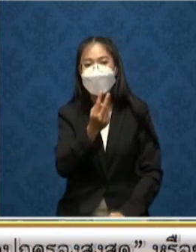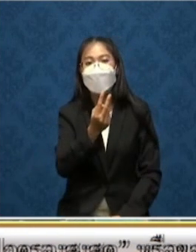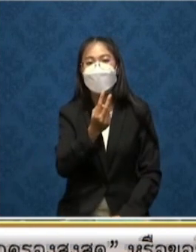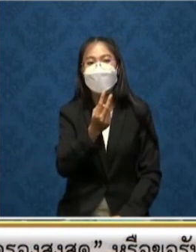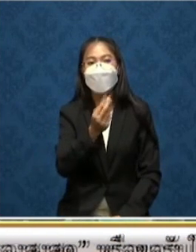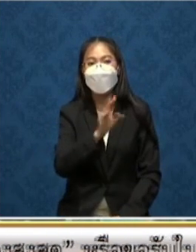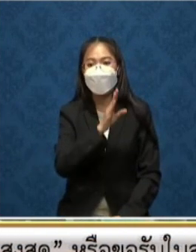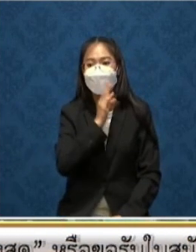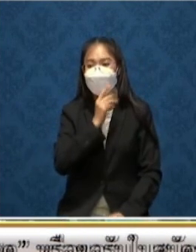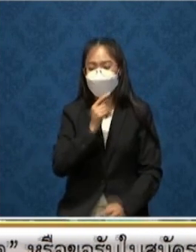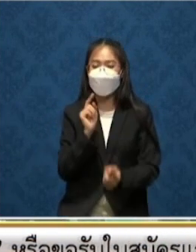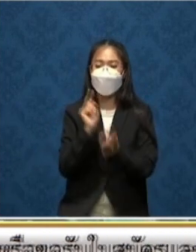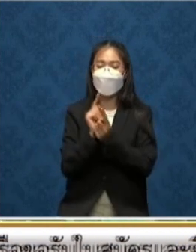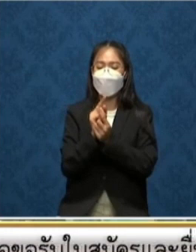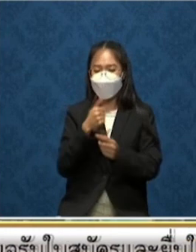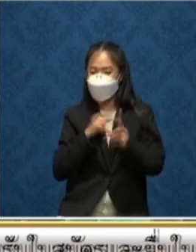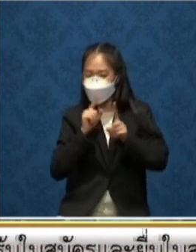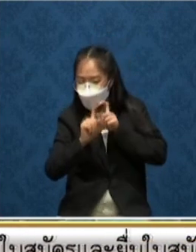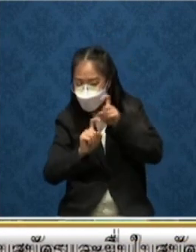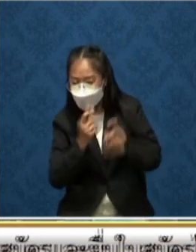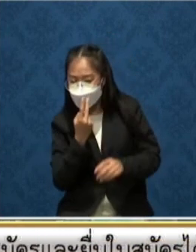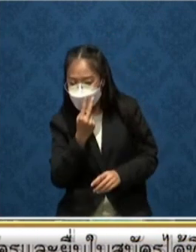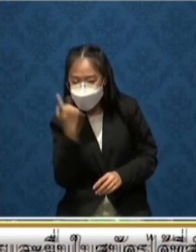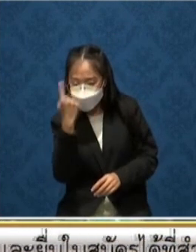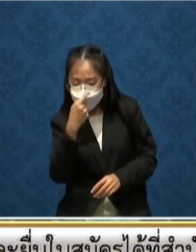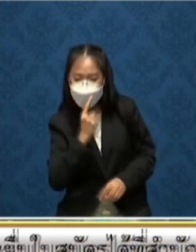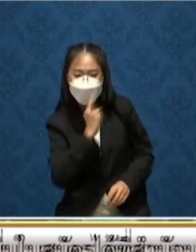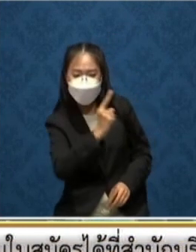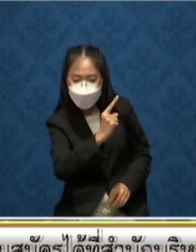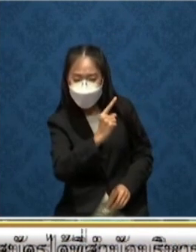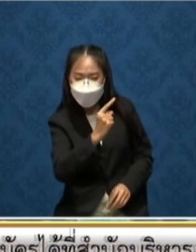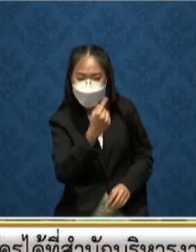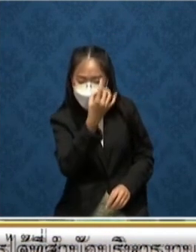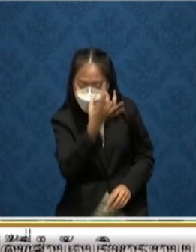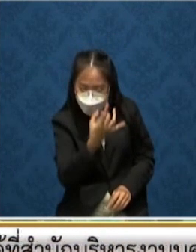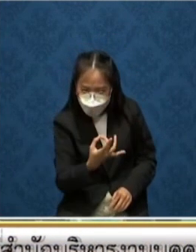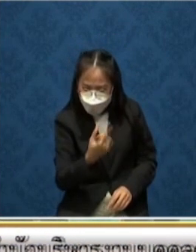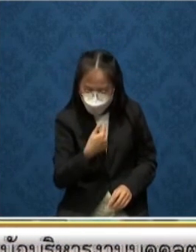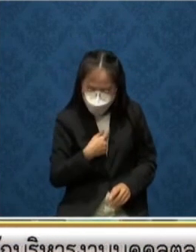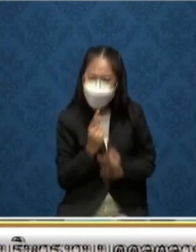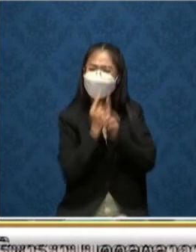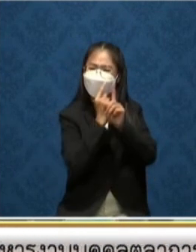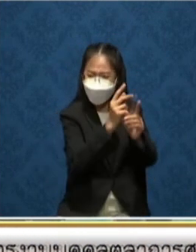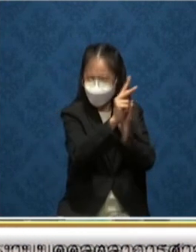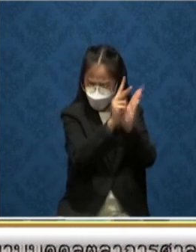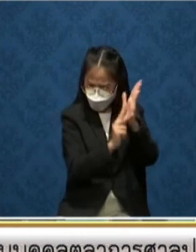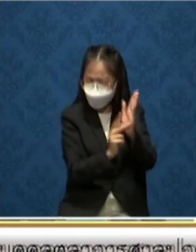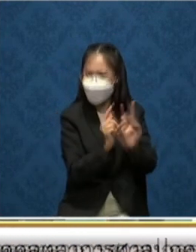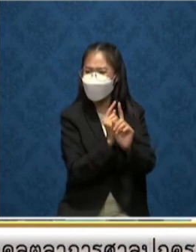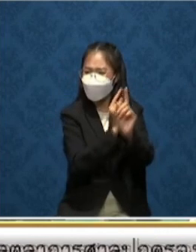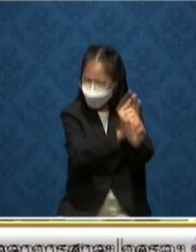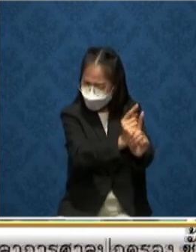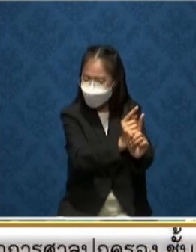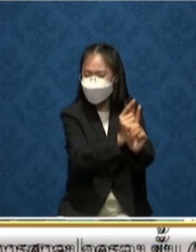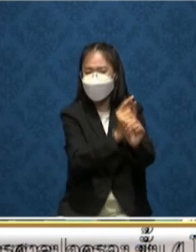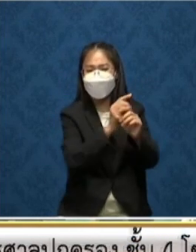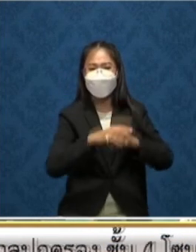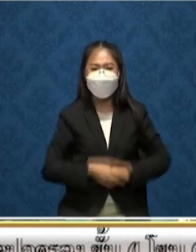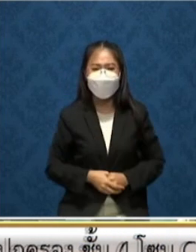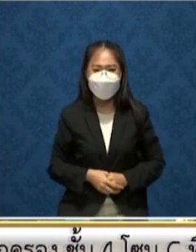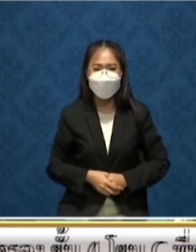ซึ่งข่าวนี้ได้รับการเปิดเผยจากพระสงฆ์รูปหนึ่งที่จังหวัดเชียงรายหลังโยมยายของดอมซึ่งมีบ้